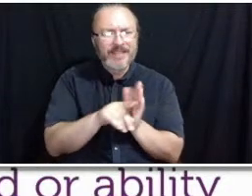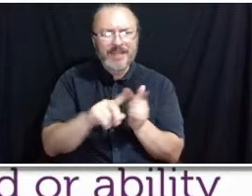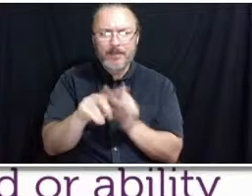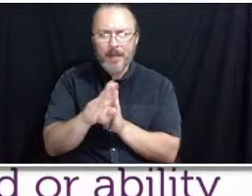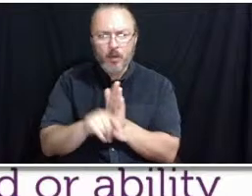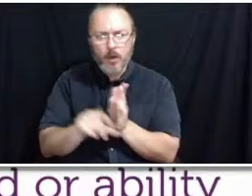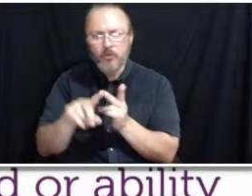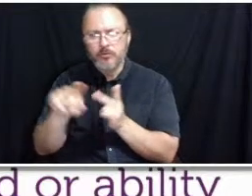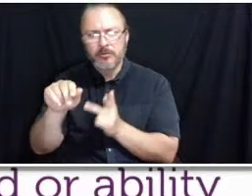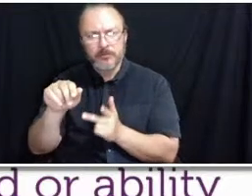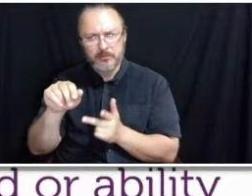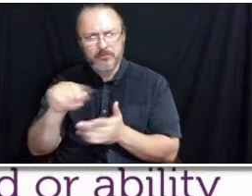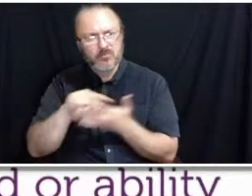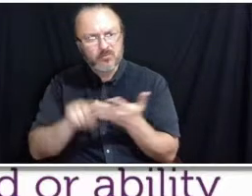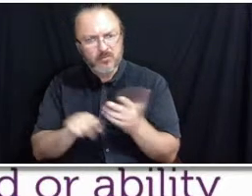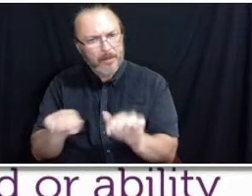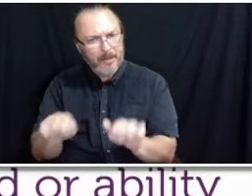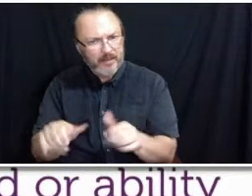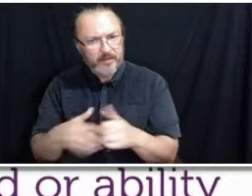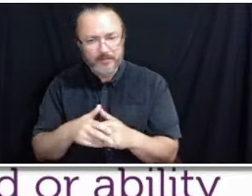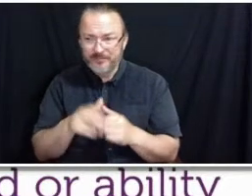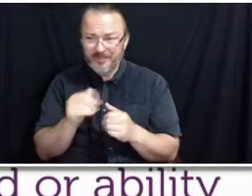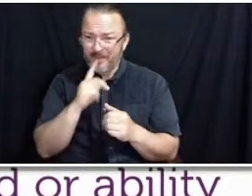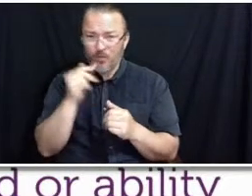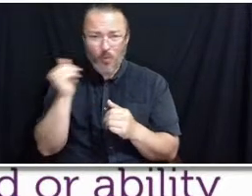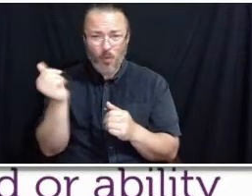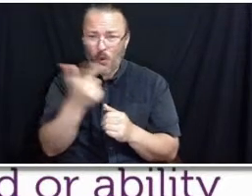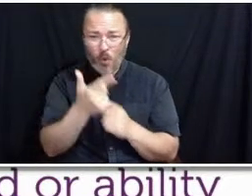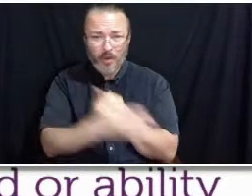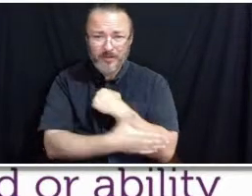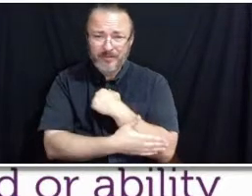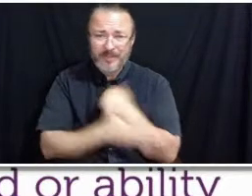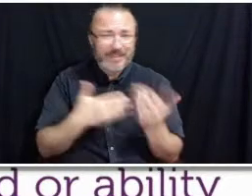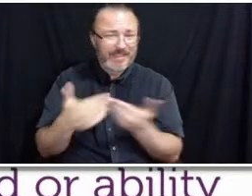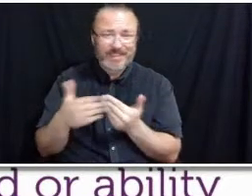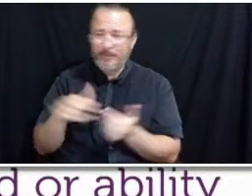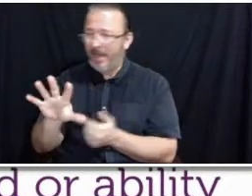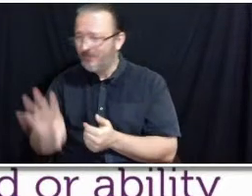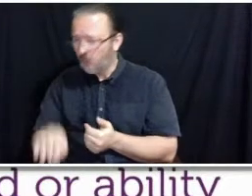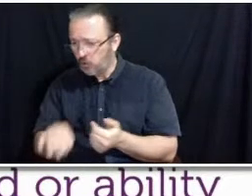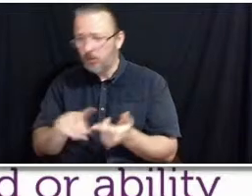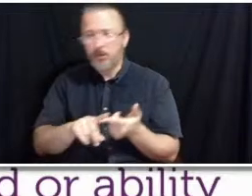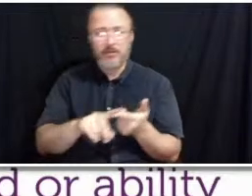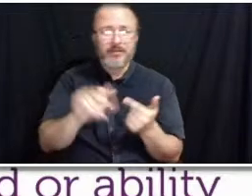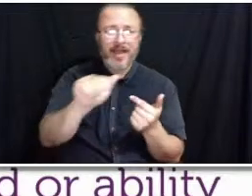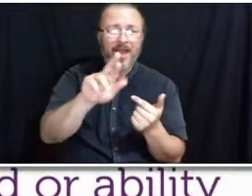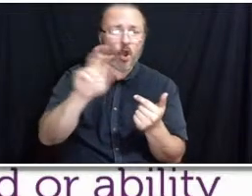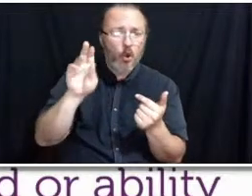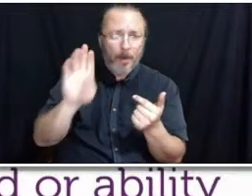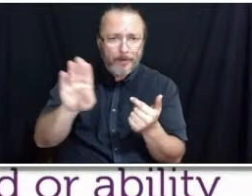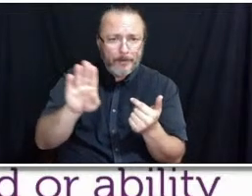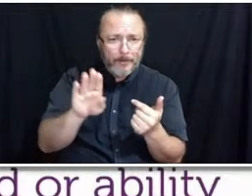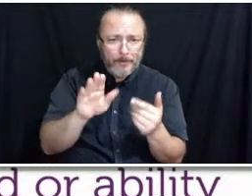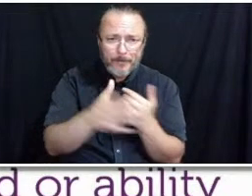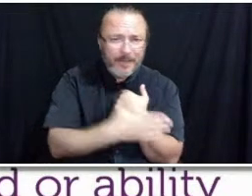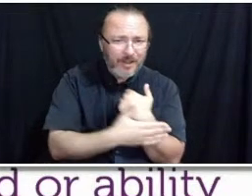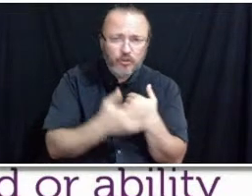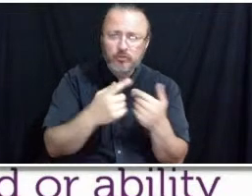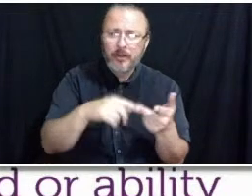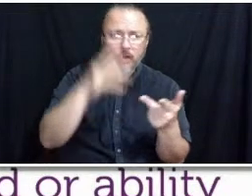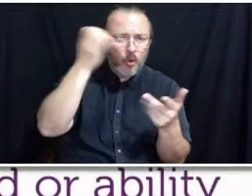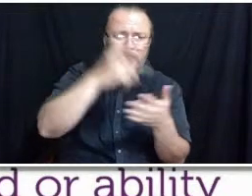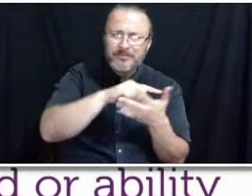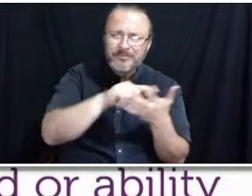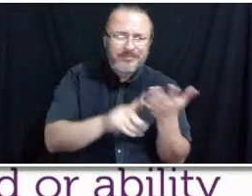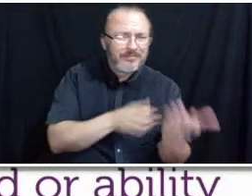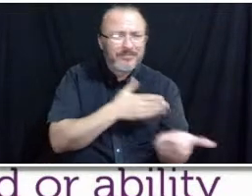Le rapport concerne toutes les personnes et concerne tous les pays, pays de l'Afrique au sud du Sahara, les apatrides, les Roms en Europe,